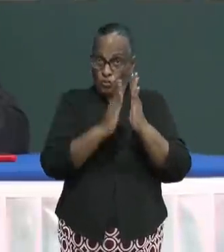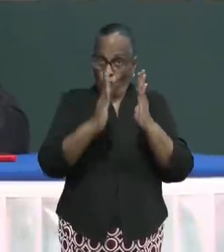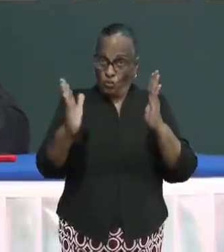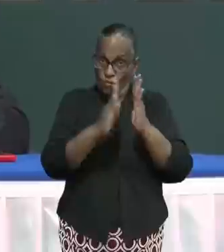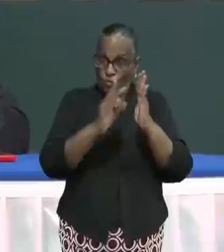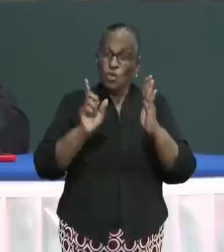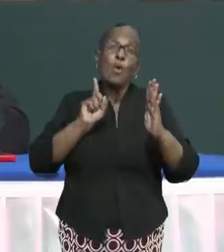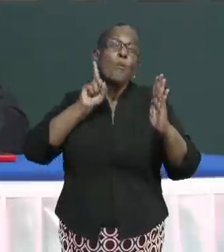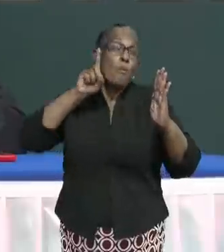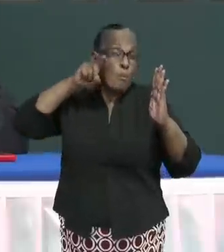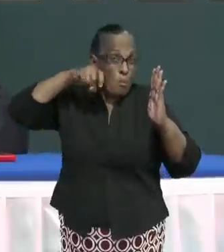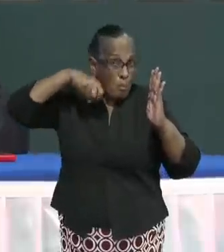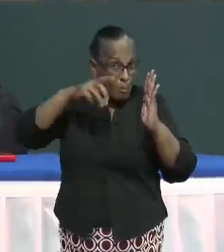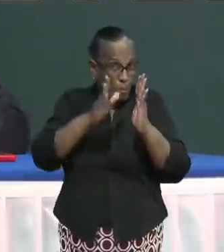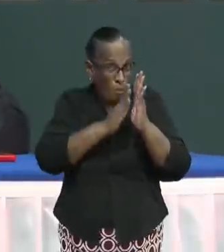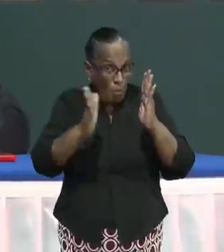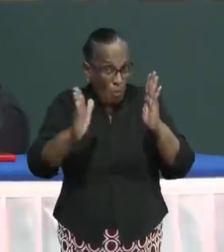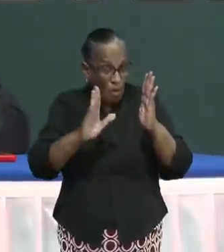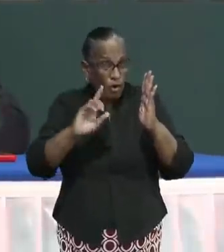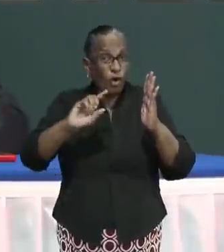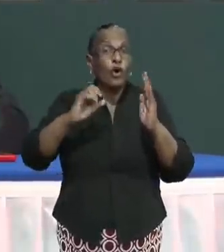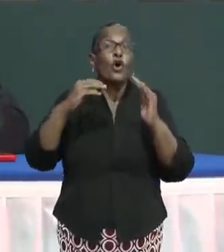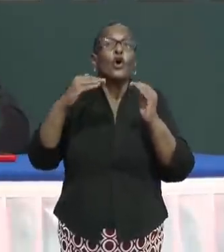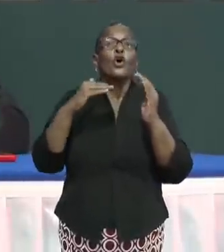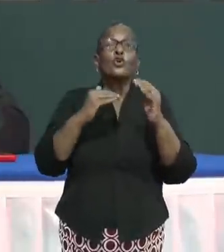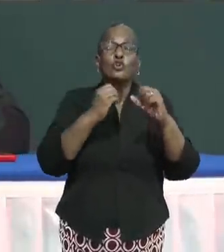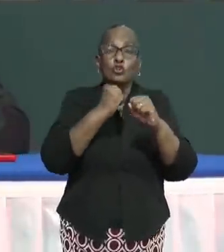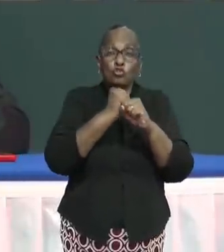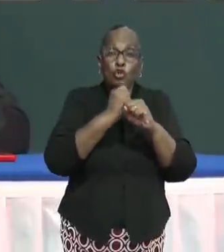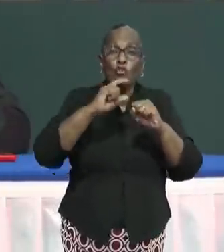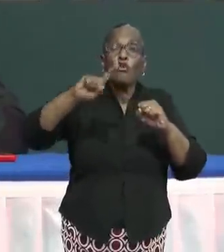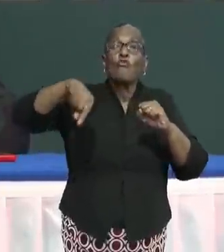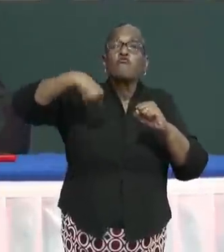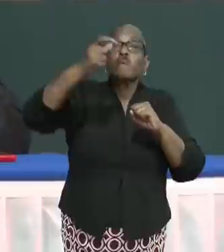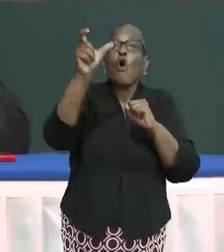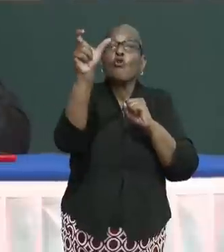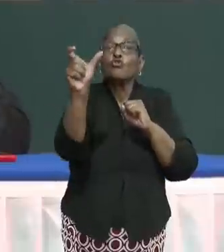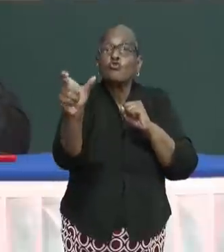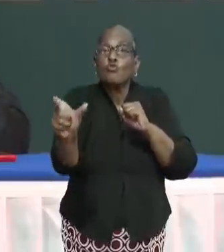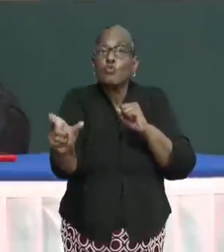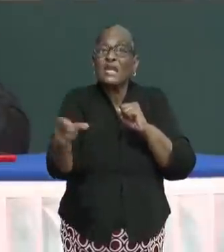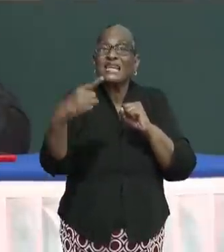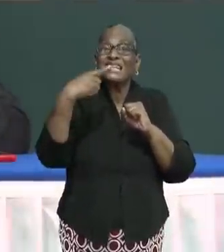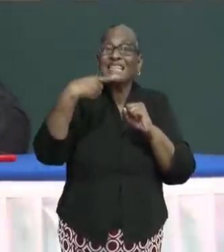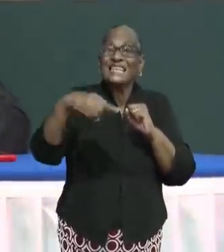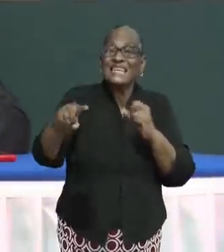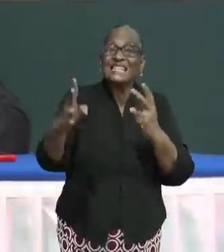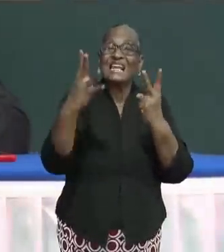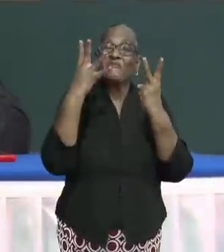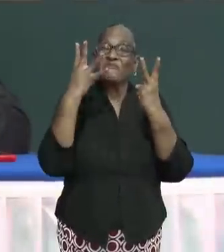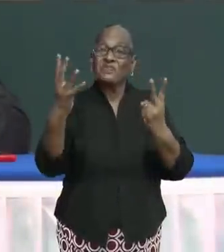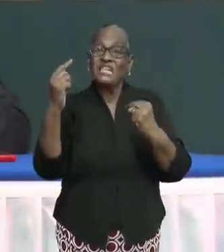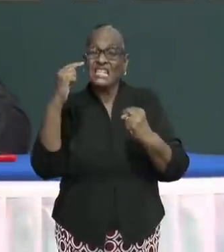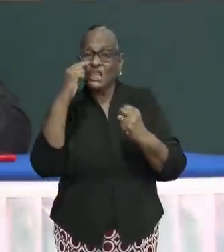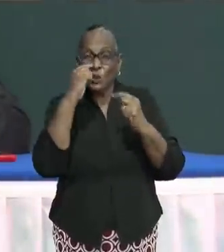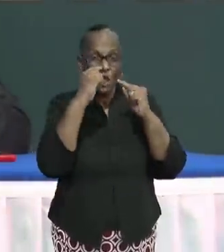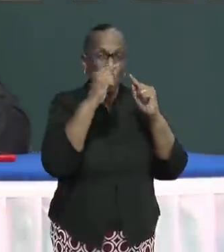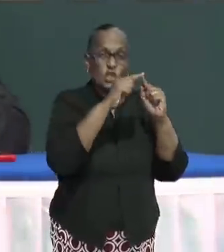tamara, tel ik tra wiki dinsdag, dat na 24 juni, tel ik 30